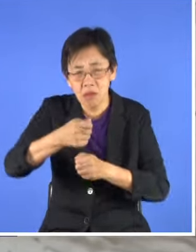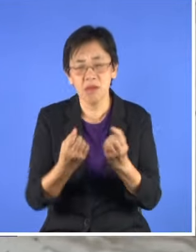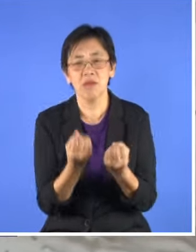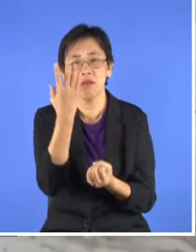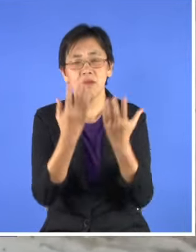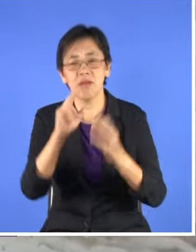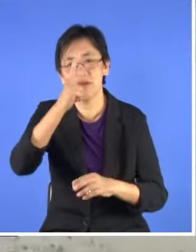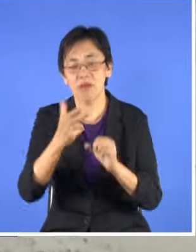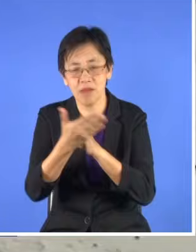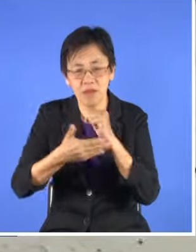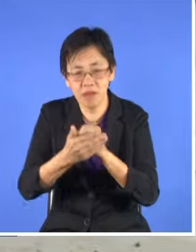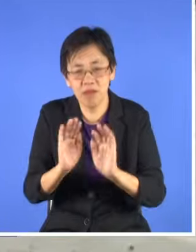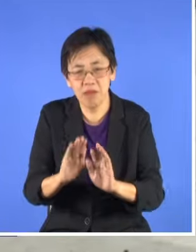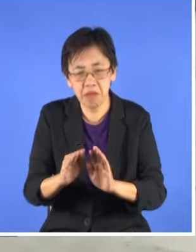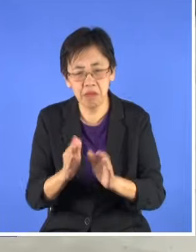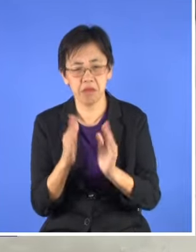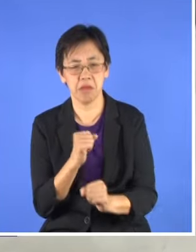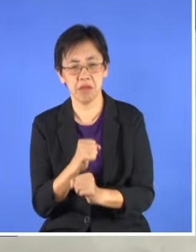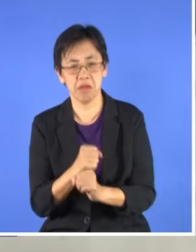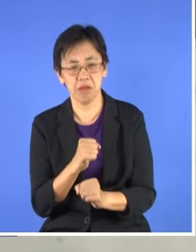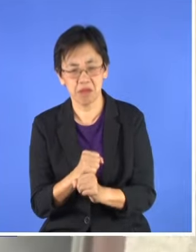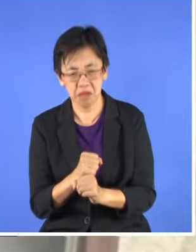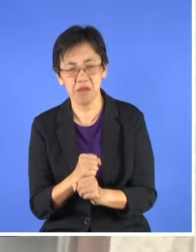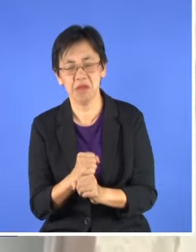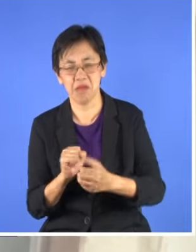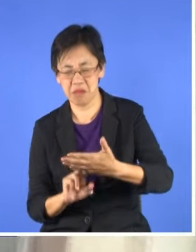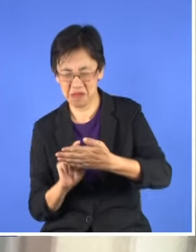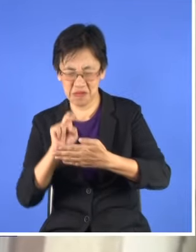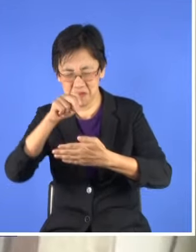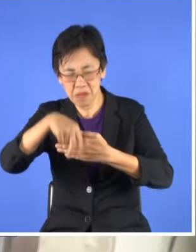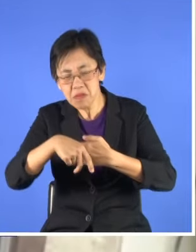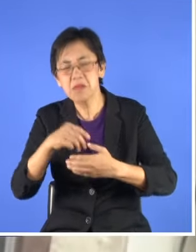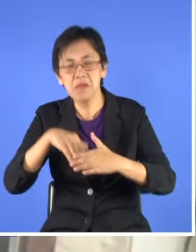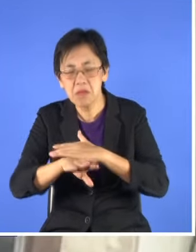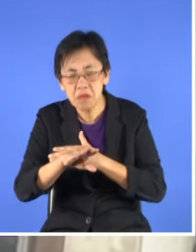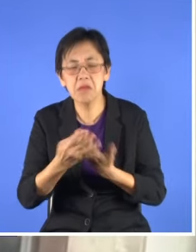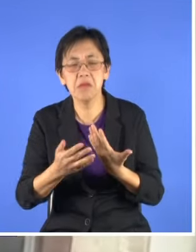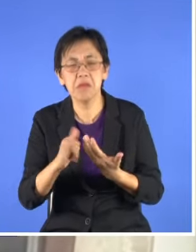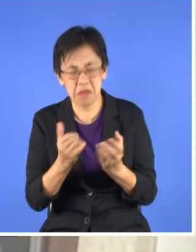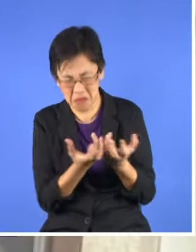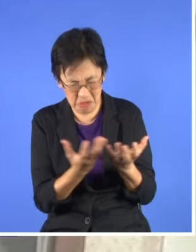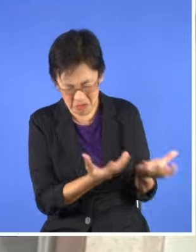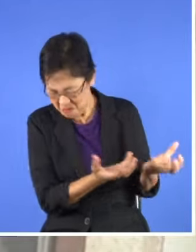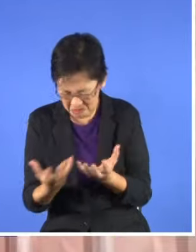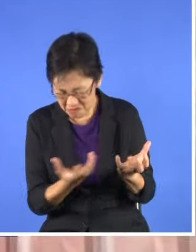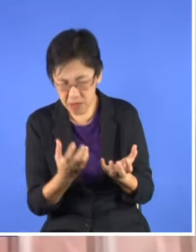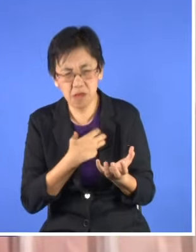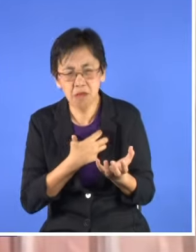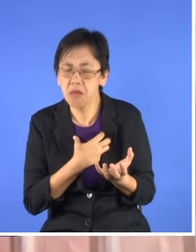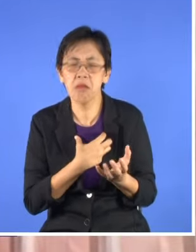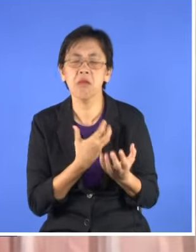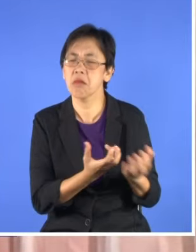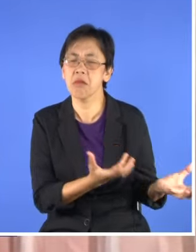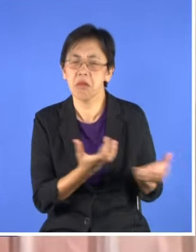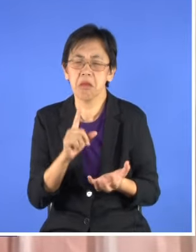นาคนงานด้านในบางส่วนเนี่ยเขาก็ปีนกำแพงหนีตายออกมานะคะบางส่วนก็พยายามจะเข้าไปขนข้าวขนของด้านในออกมาแต่ก็ได้ไม่กี่ชิ้น